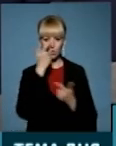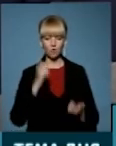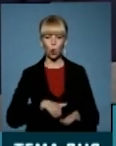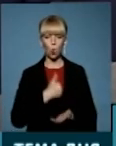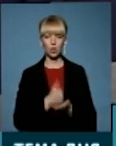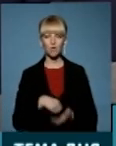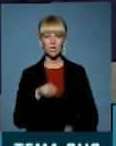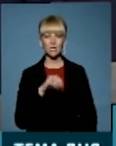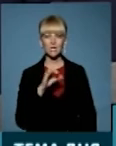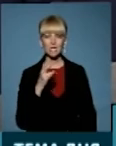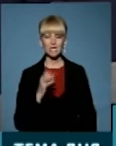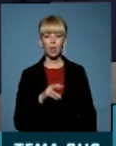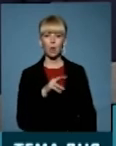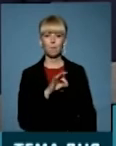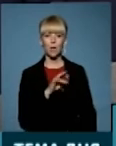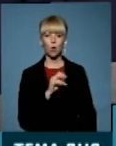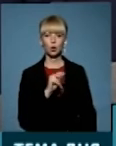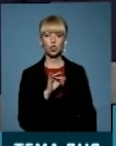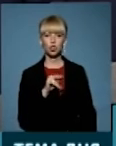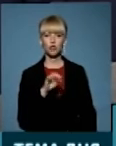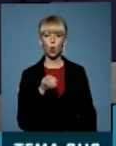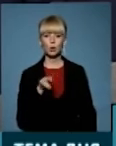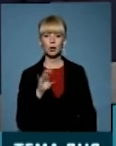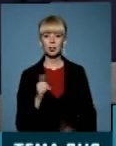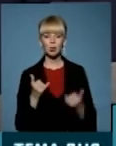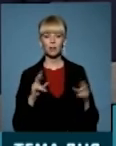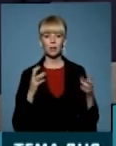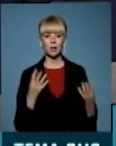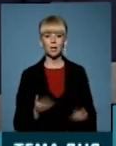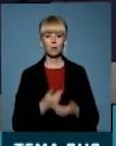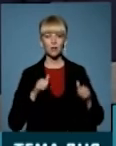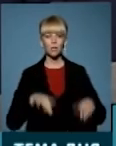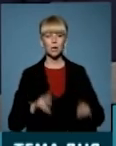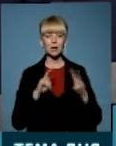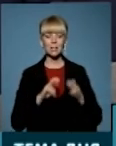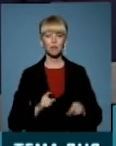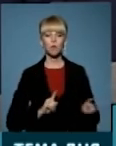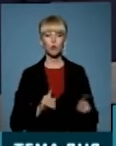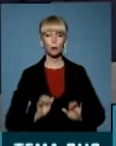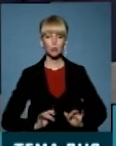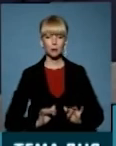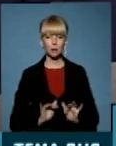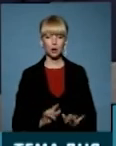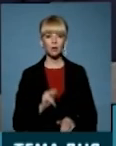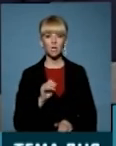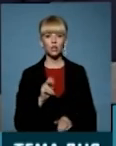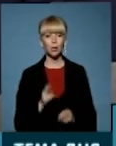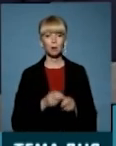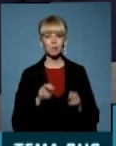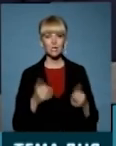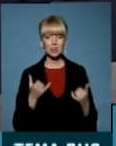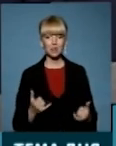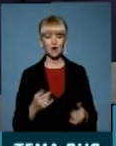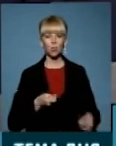голова ДСНС України Микола Чечоткін. І сьогодні в темі дня ми вирішили з'ясувати, в чому справа та чи безпечно